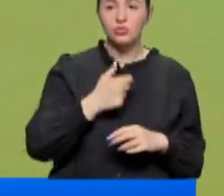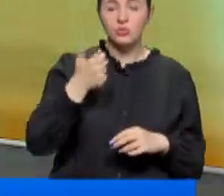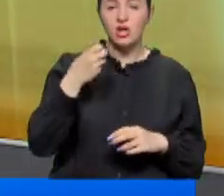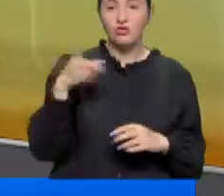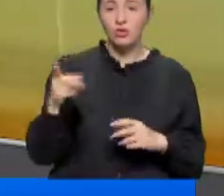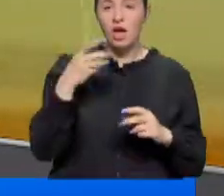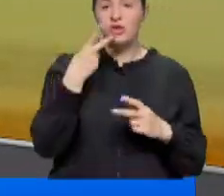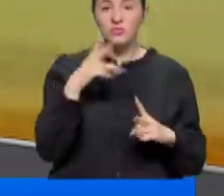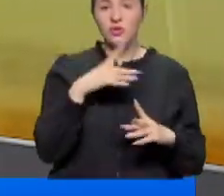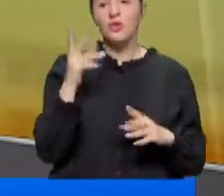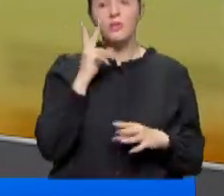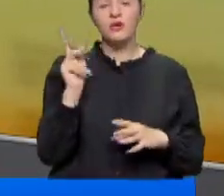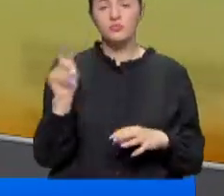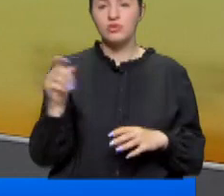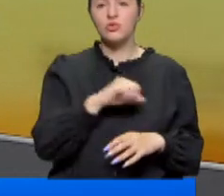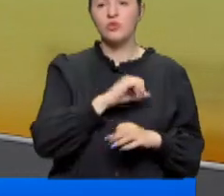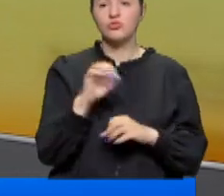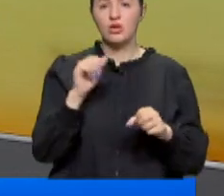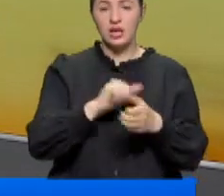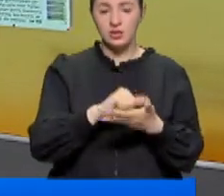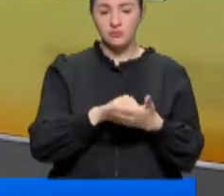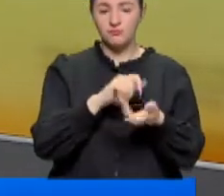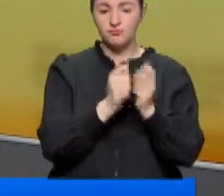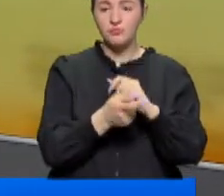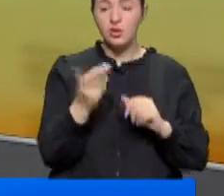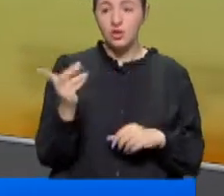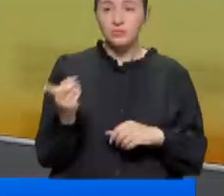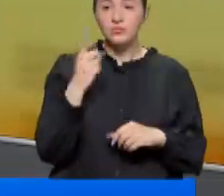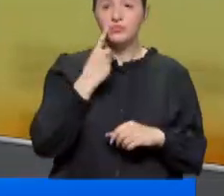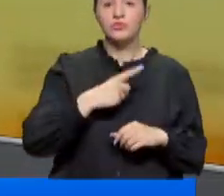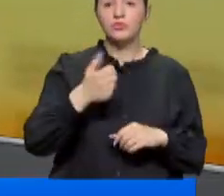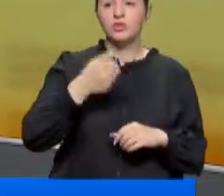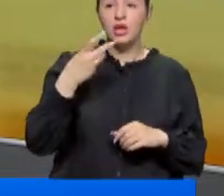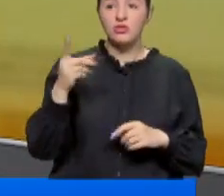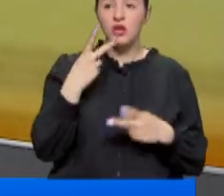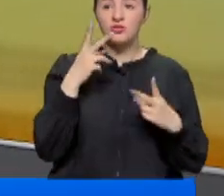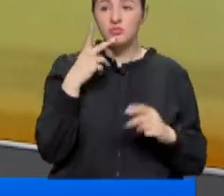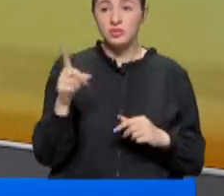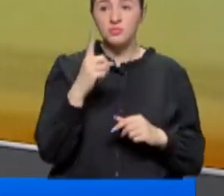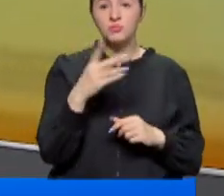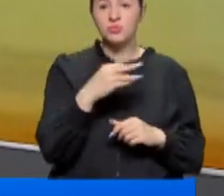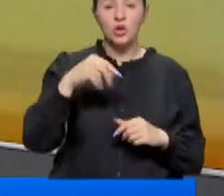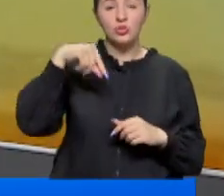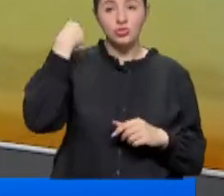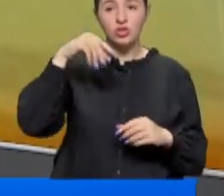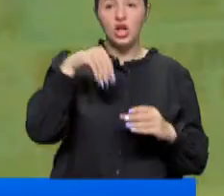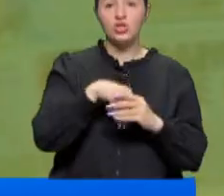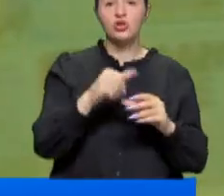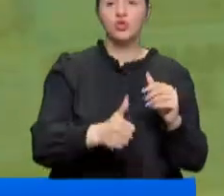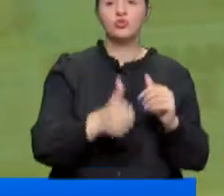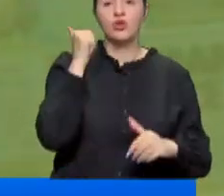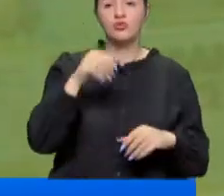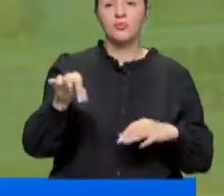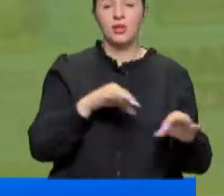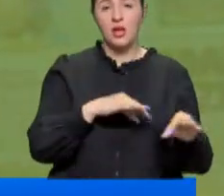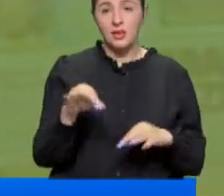açıklaması ona da bakacağız devam edelim Korkusuz gazetesinin bu işte Cumhurbaşkanı Erdoğan açıklaması 1 milyon Suriyeli için